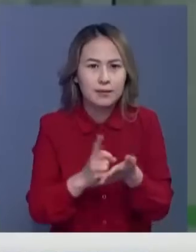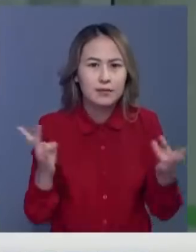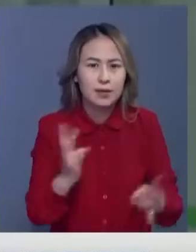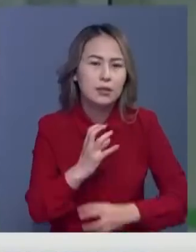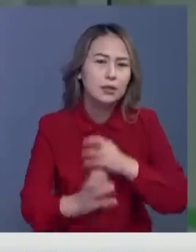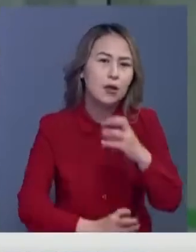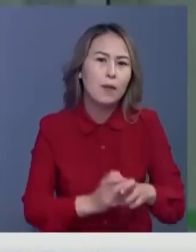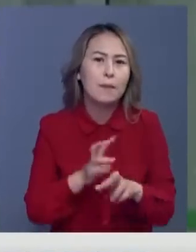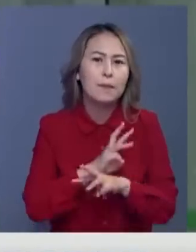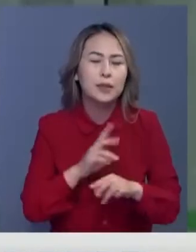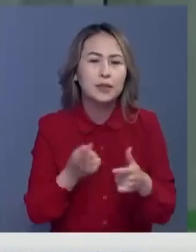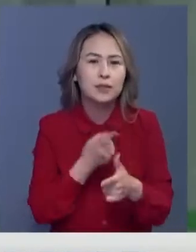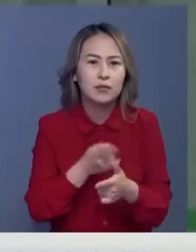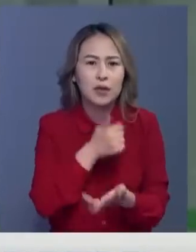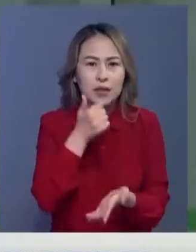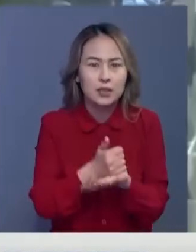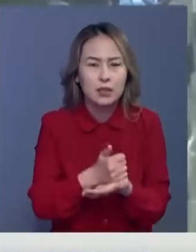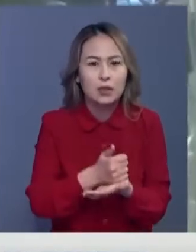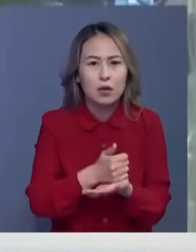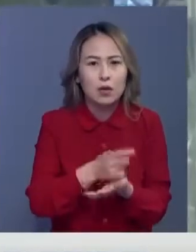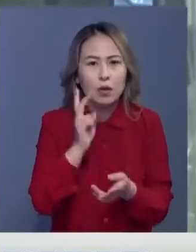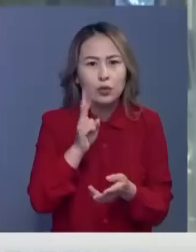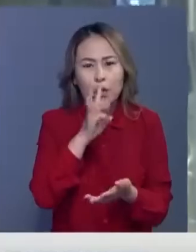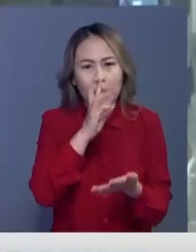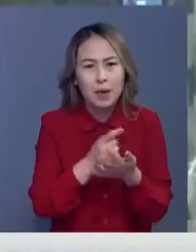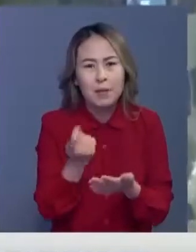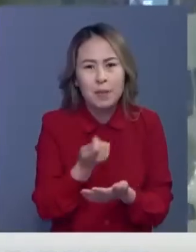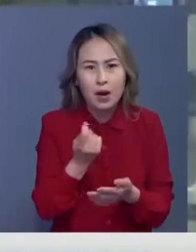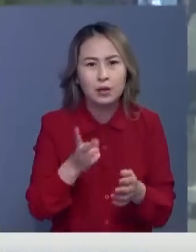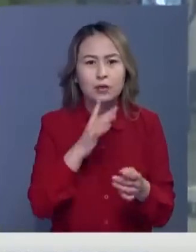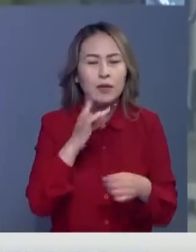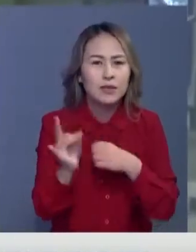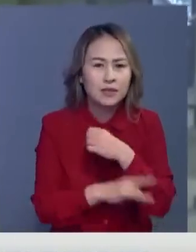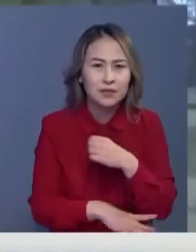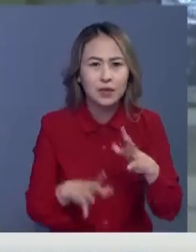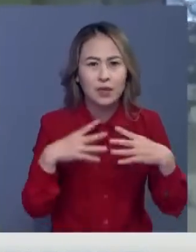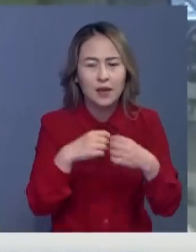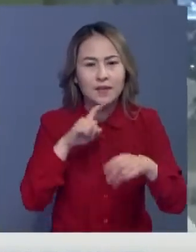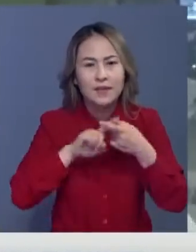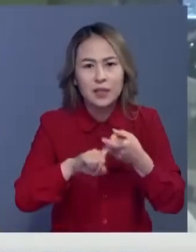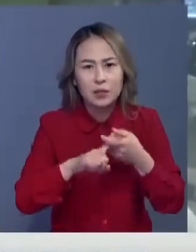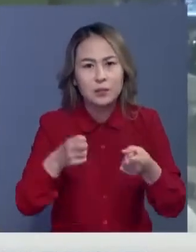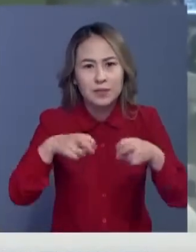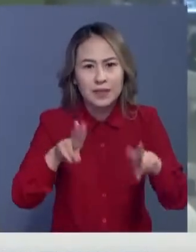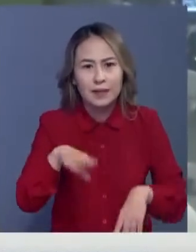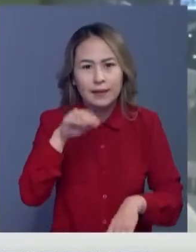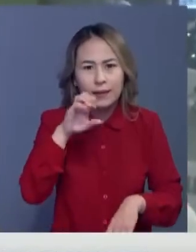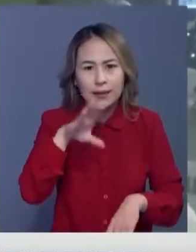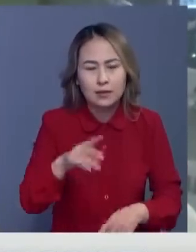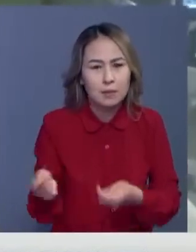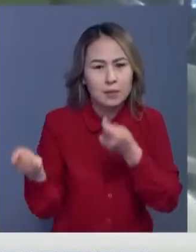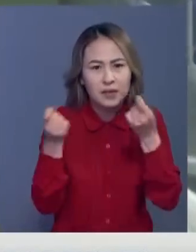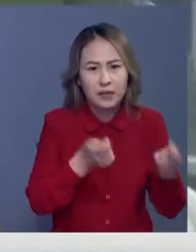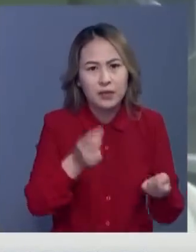денсаулық сақтау ұйымы жоғарыда кірісі төмен және орташа елдерге вирусты анықтауға қажетті тестерді